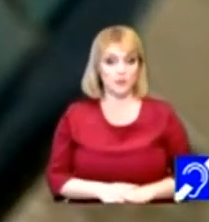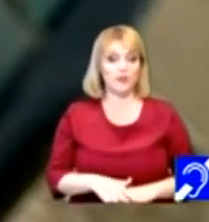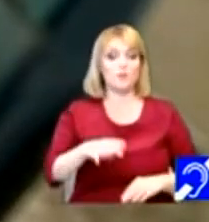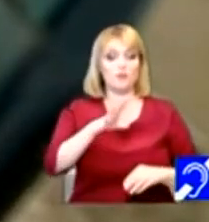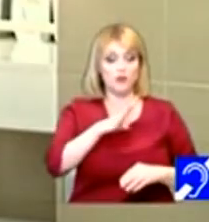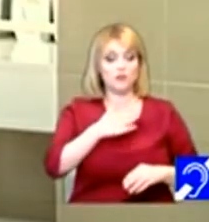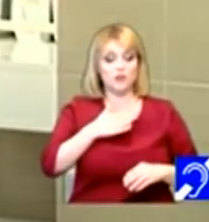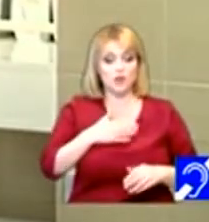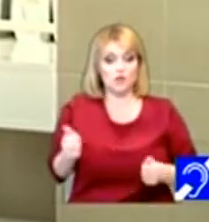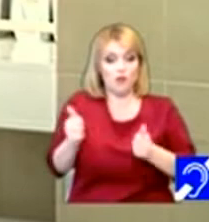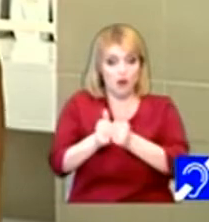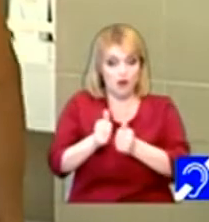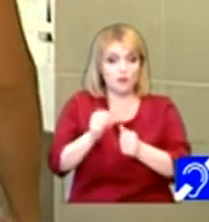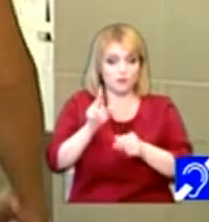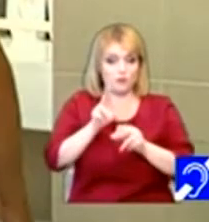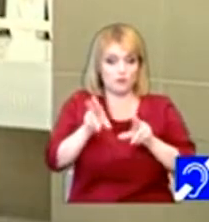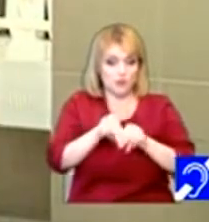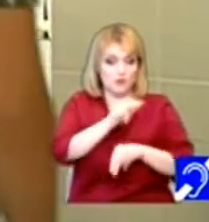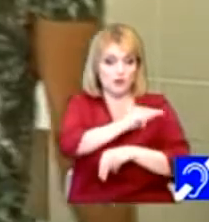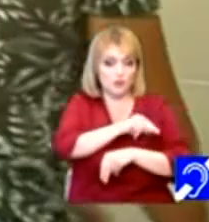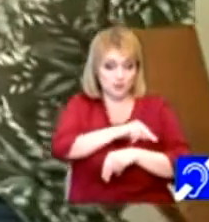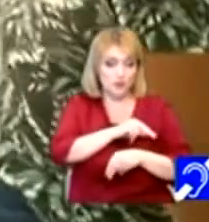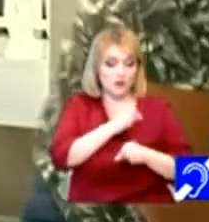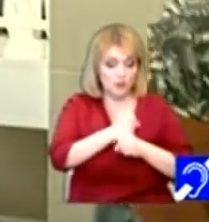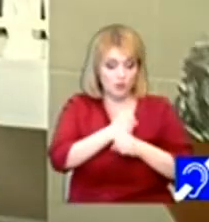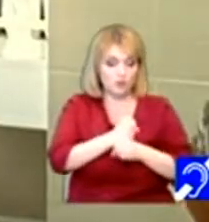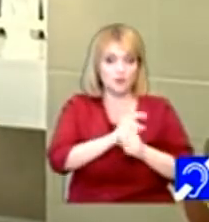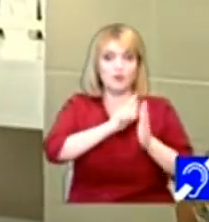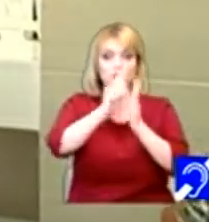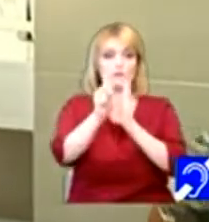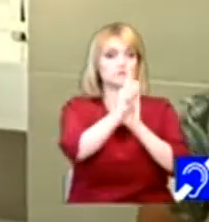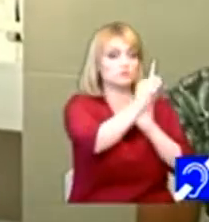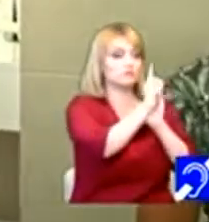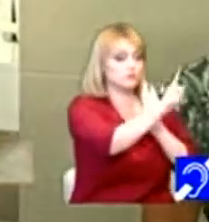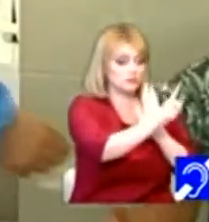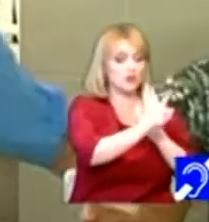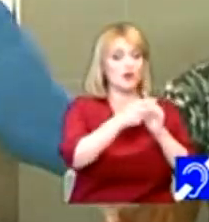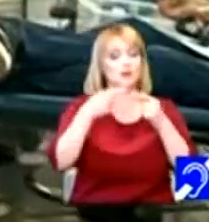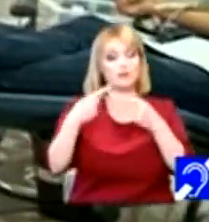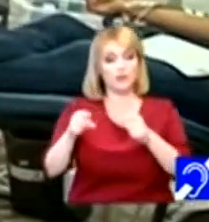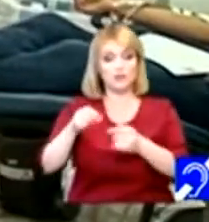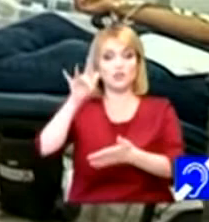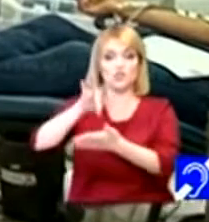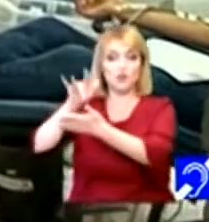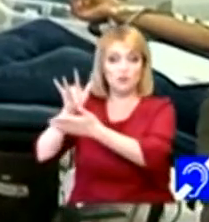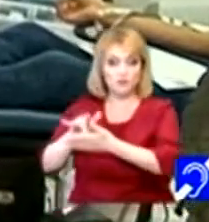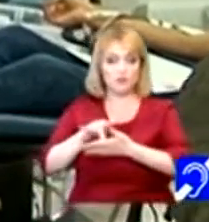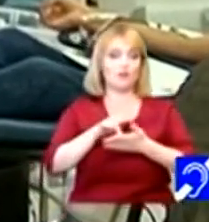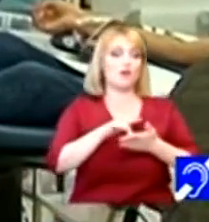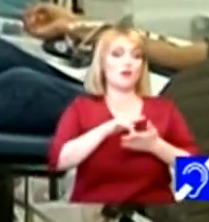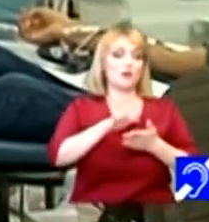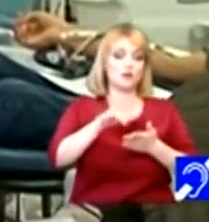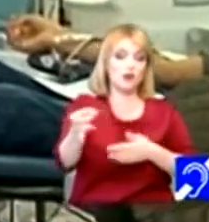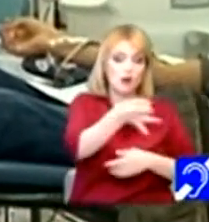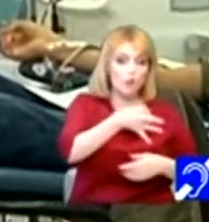întorc către orele 11-12 cu acele unități de plasmă convalescentă recoltate. Este un lucru enorm, este un